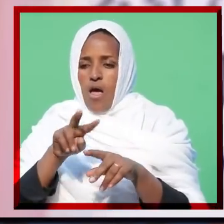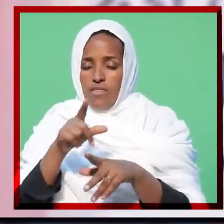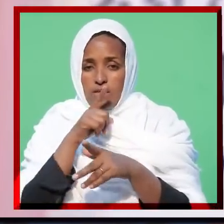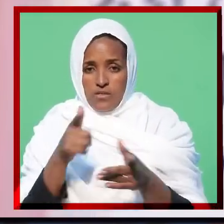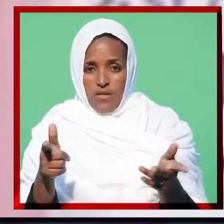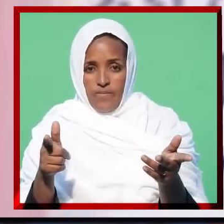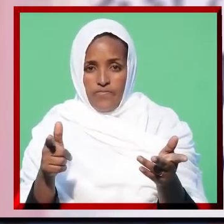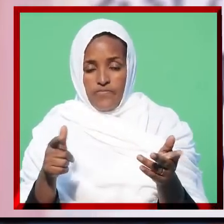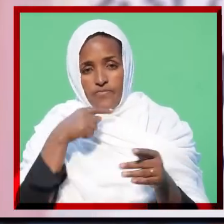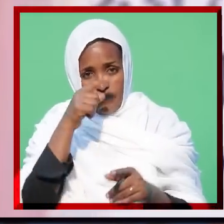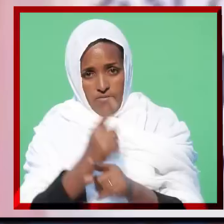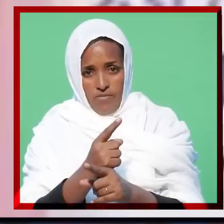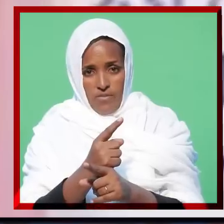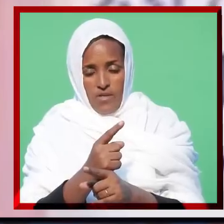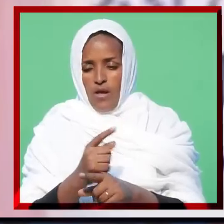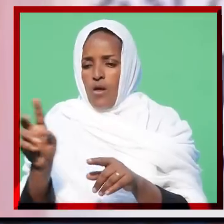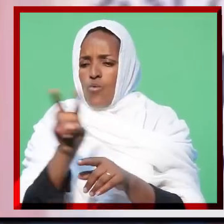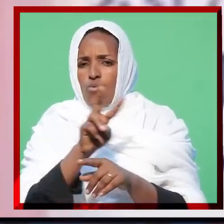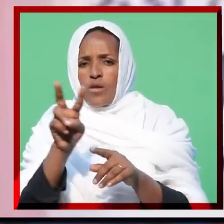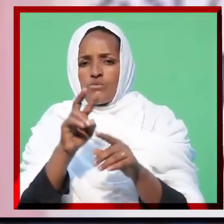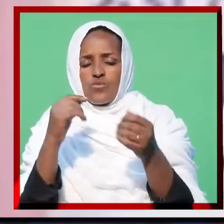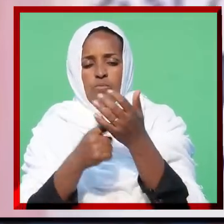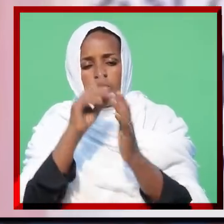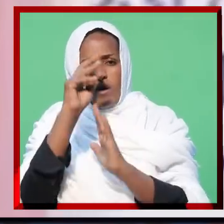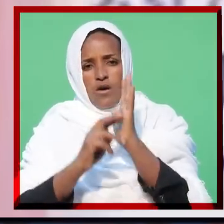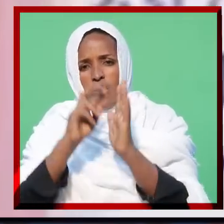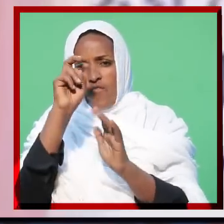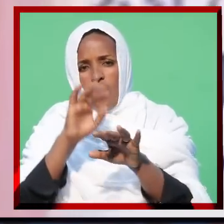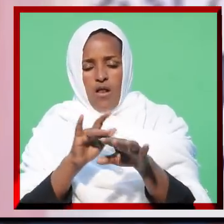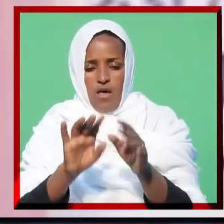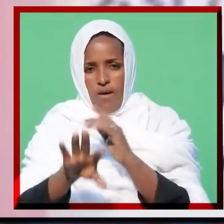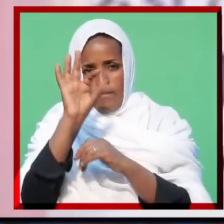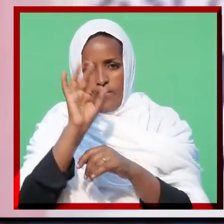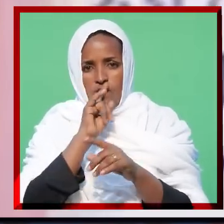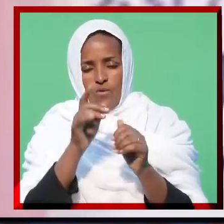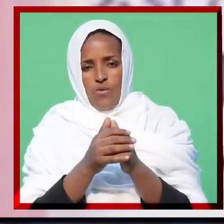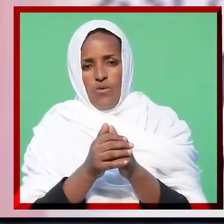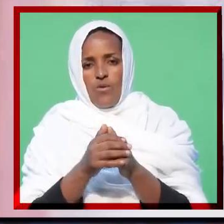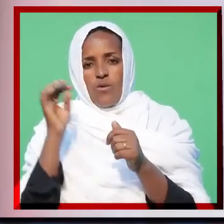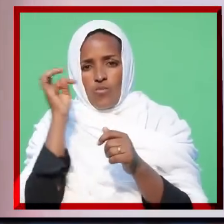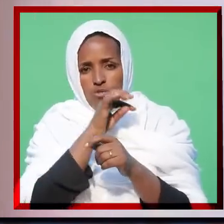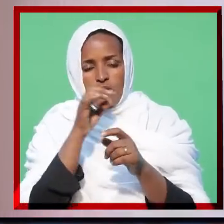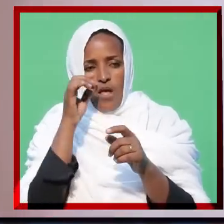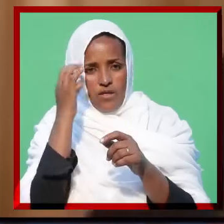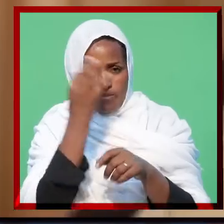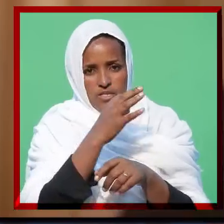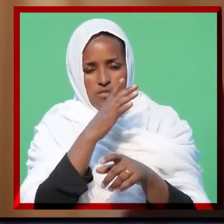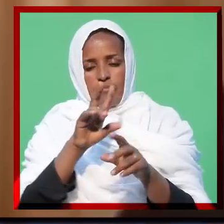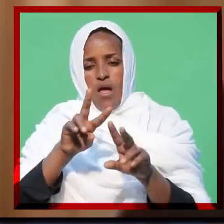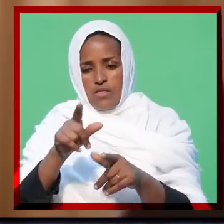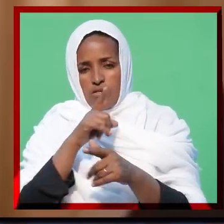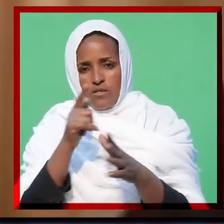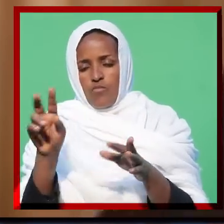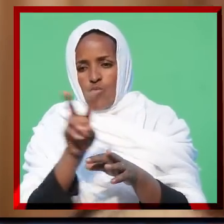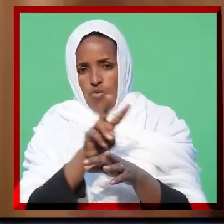አትስረቅ አይደል እንዴ? ሁለቱንም እኮ ምራፍ 20 ላይ ነው የምናገኛቸው። በሐሰት አትመስክርም